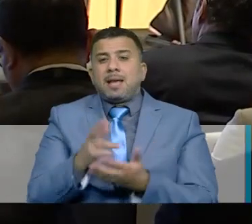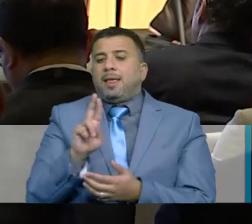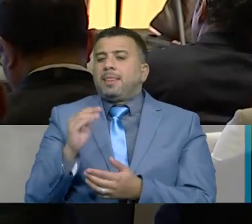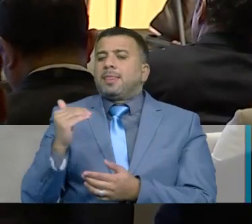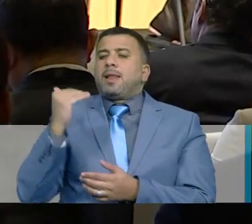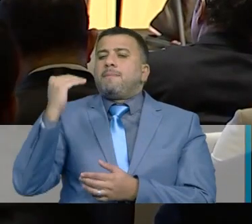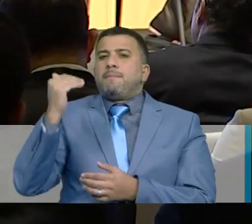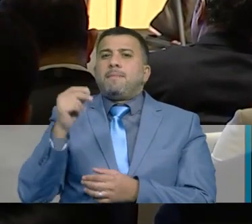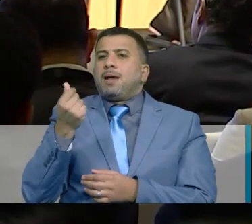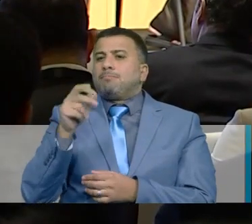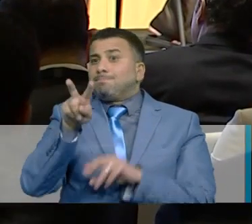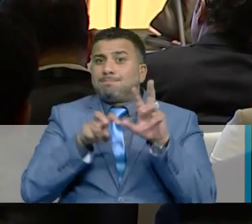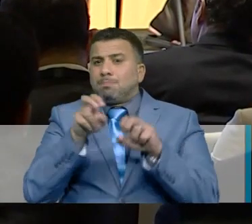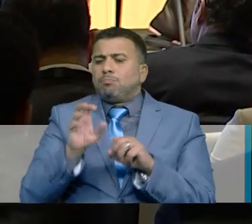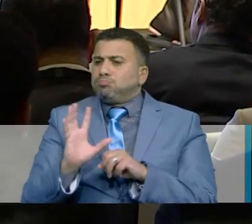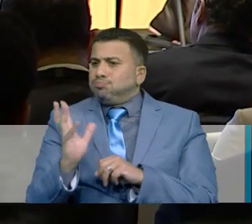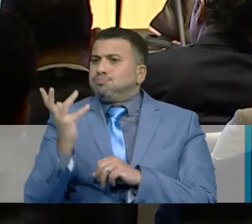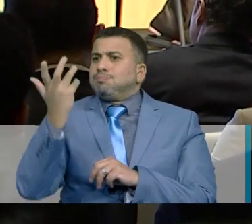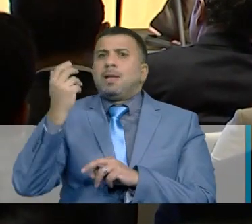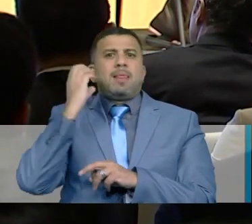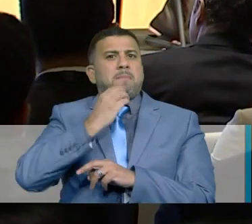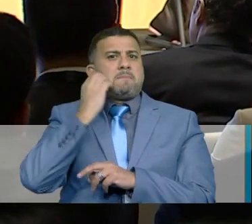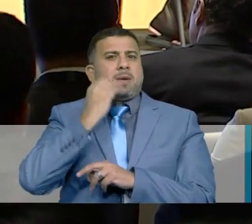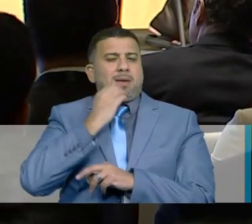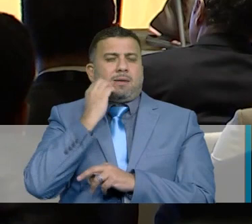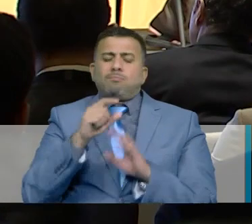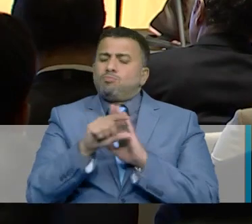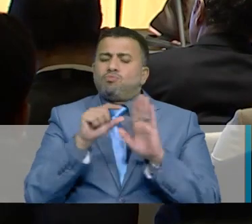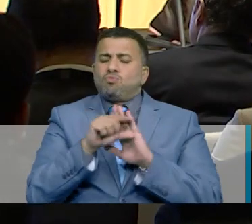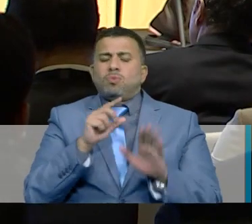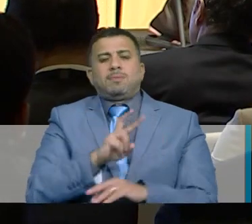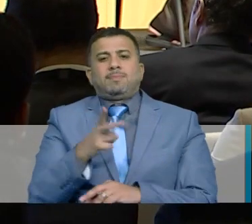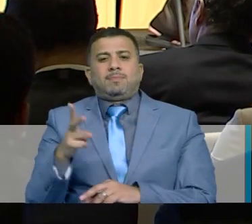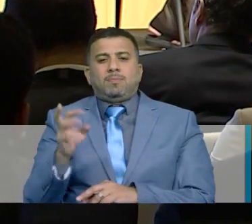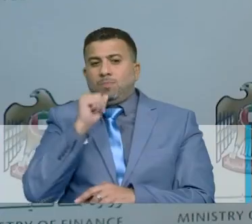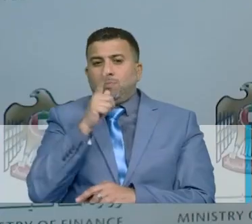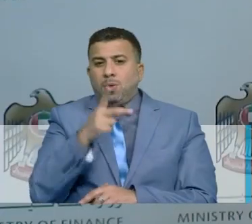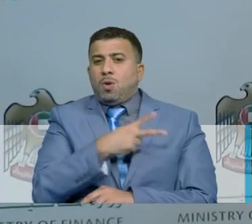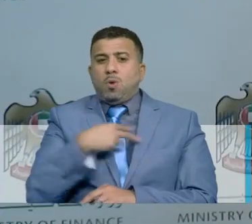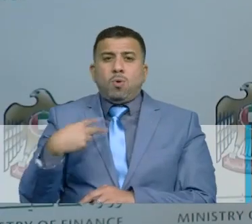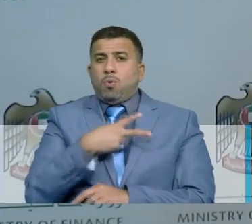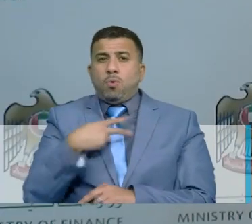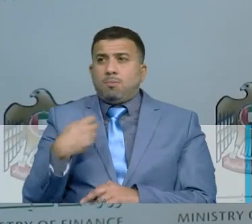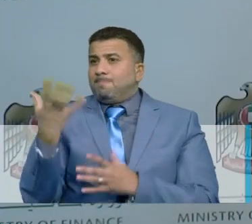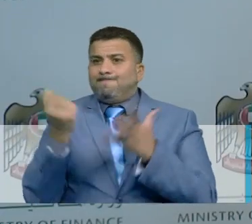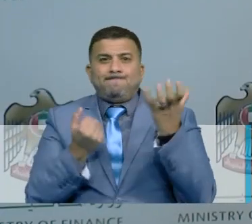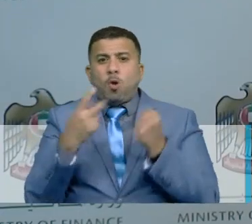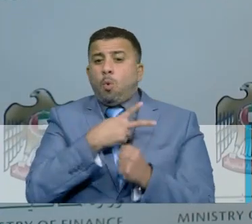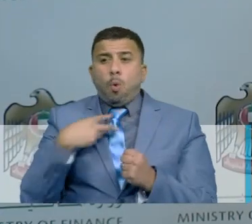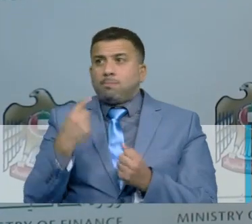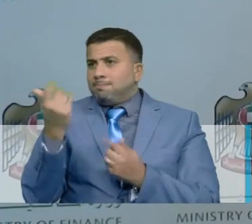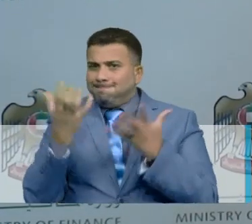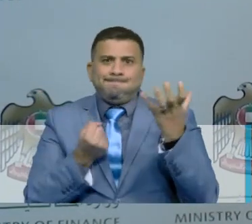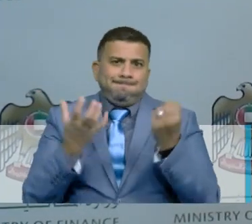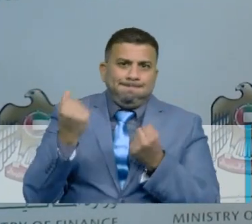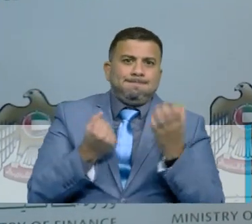التنمية الشاملة في الدولة وغيرها من الموضوعات. إيرادات الحكومة مصادرها مختلفة،